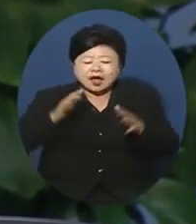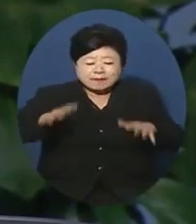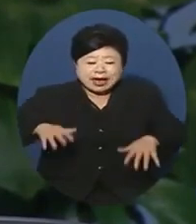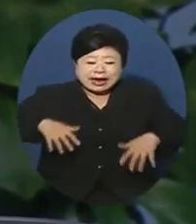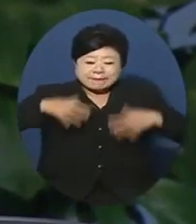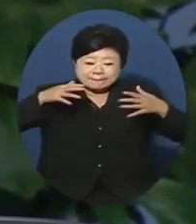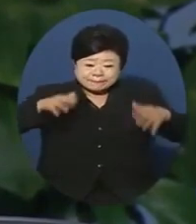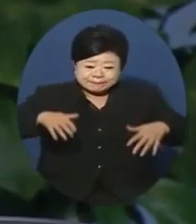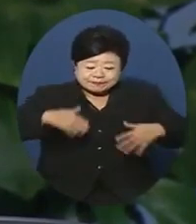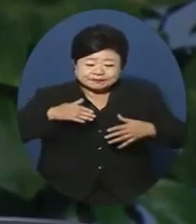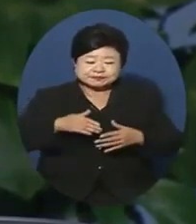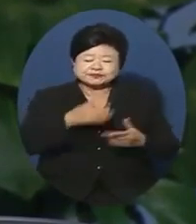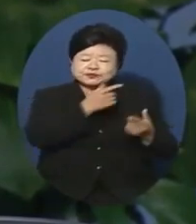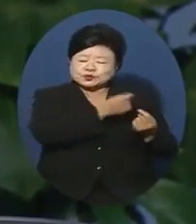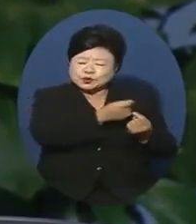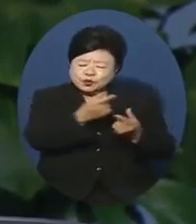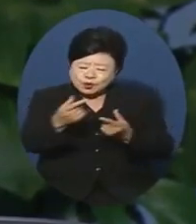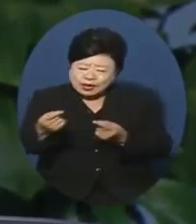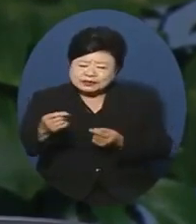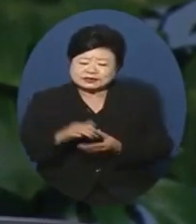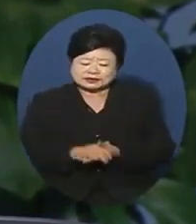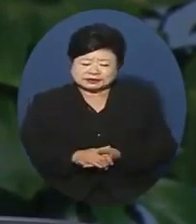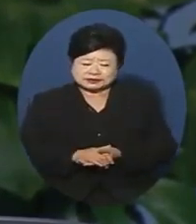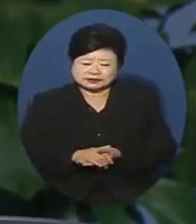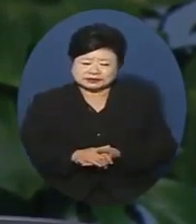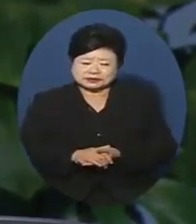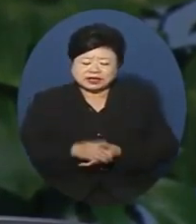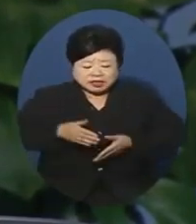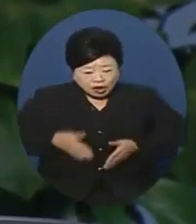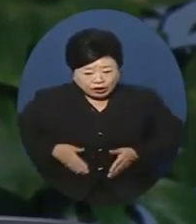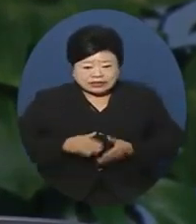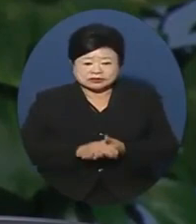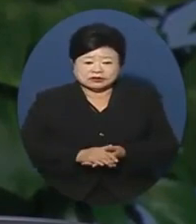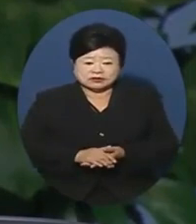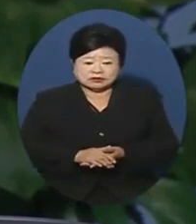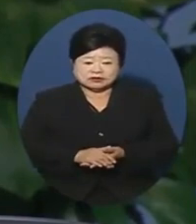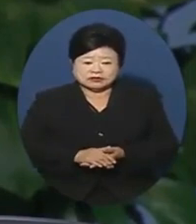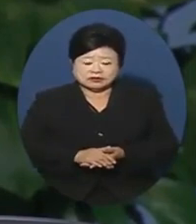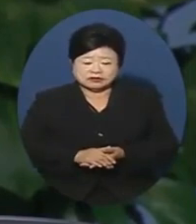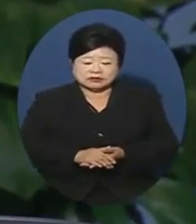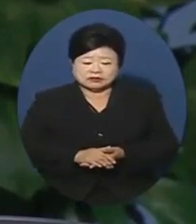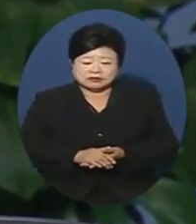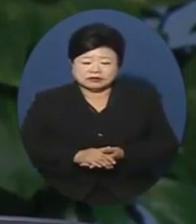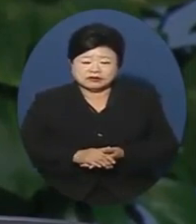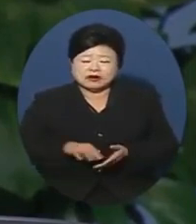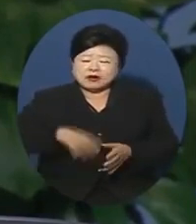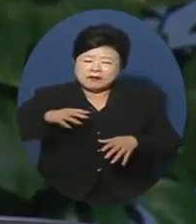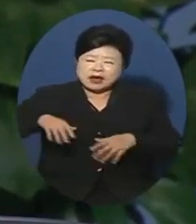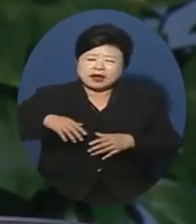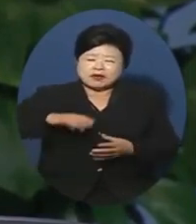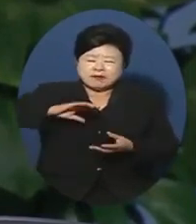바람 같이 태어나서 이리 불고 저리 불고